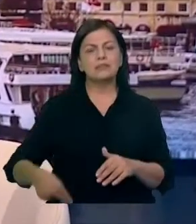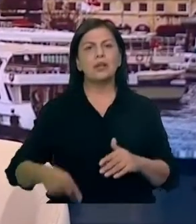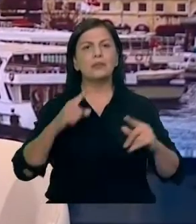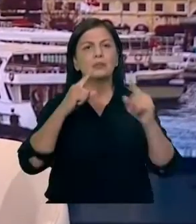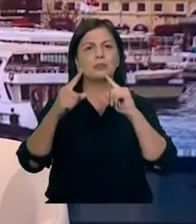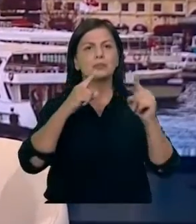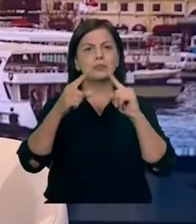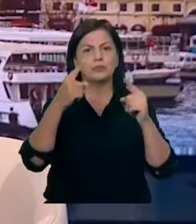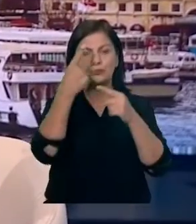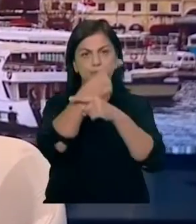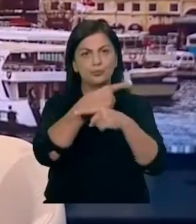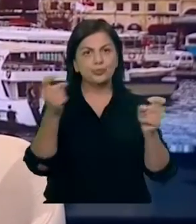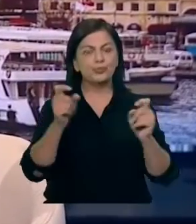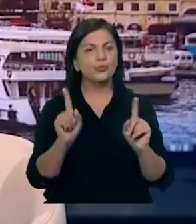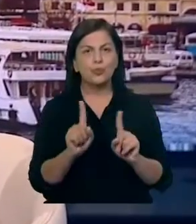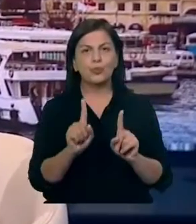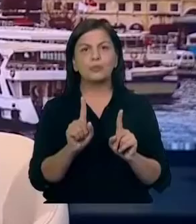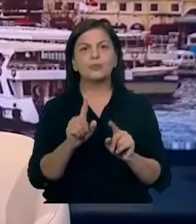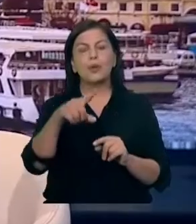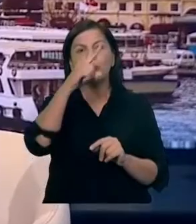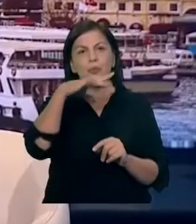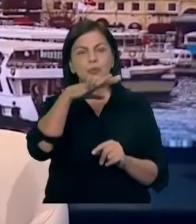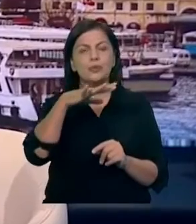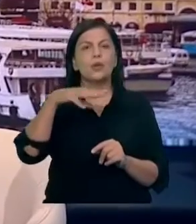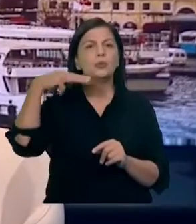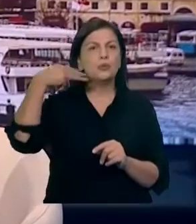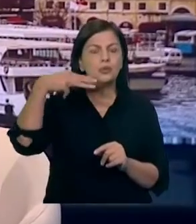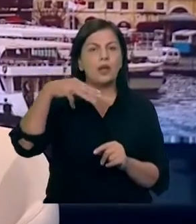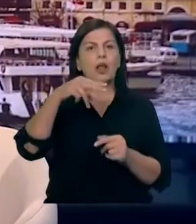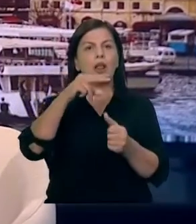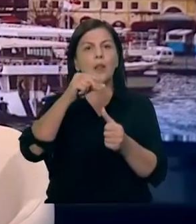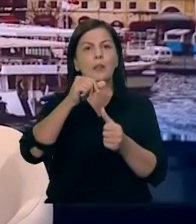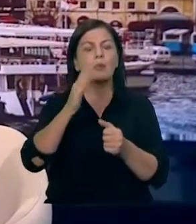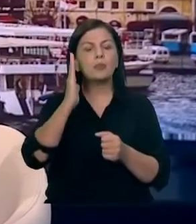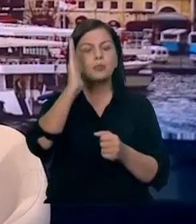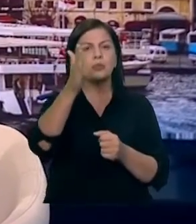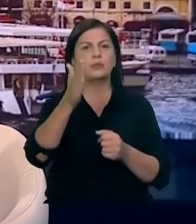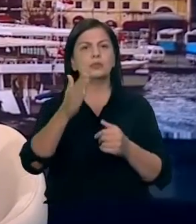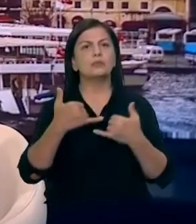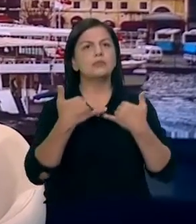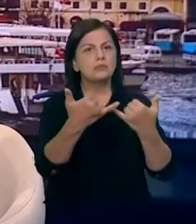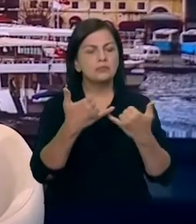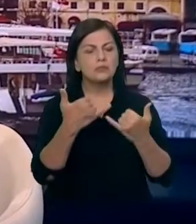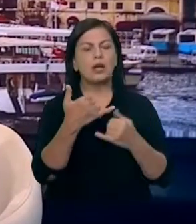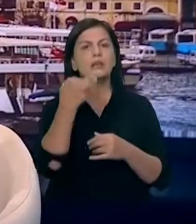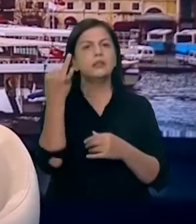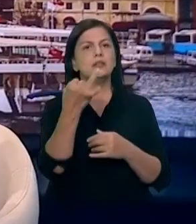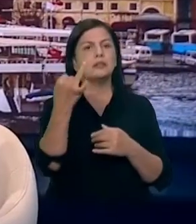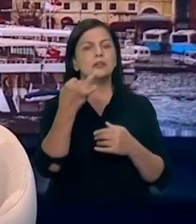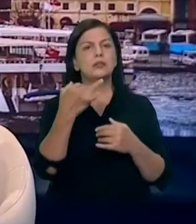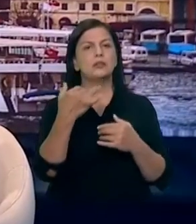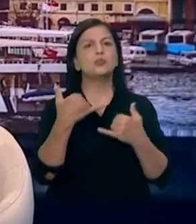brifingdə deyib. Zaxarova onda qeyd edib ki, Rusiya, Türkiyə və Ermənistanın qarşılıqlı hörmət və bir-birinin maraqlarını nəzərə